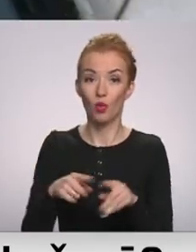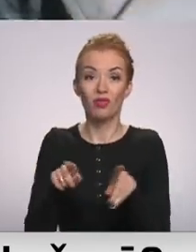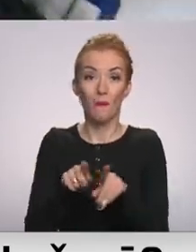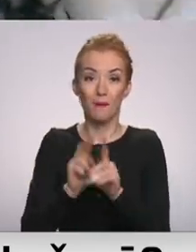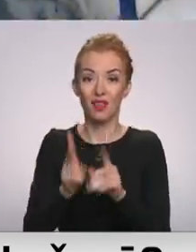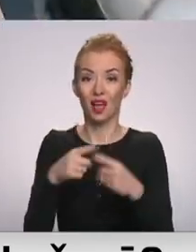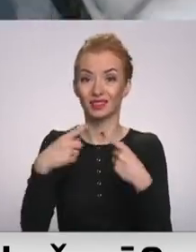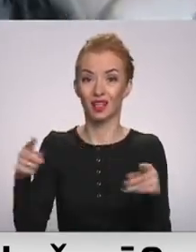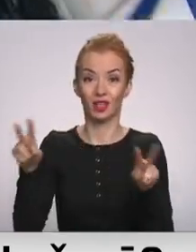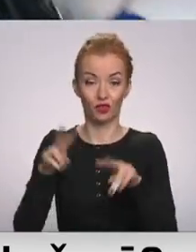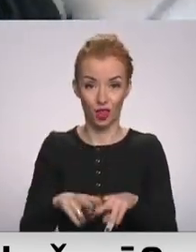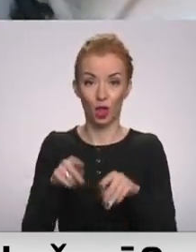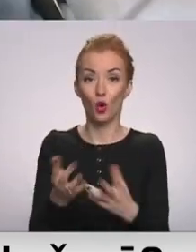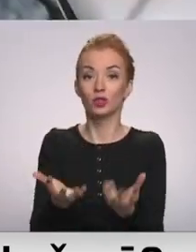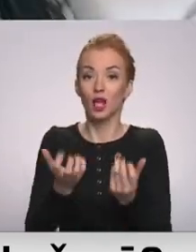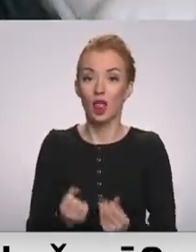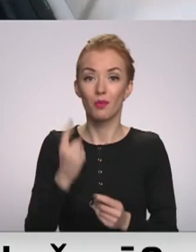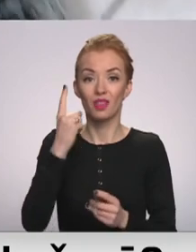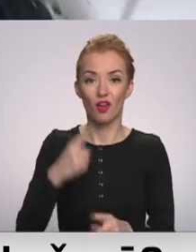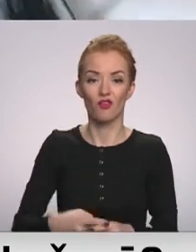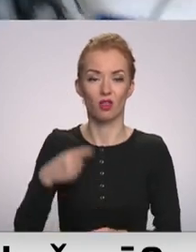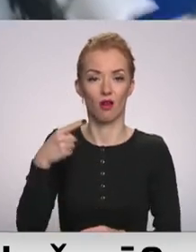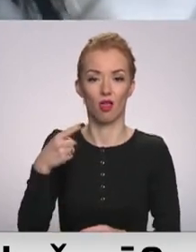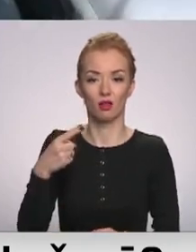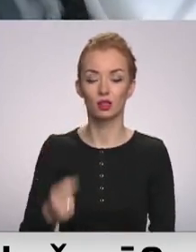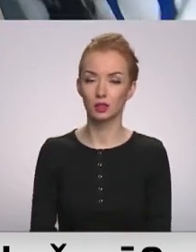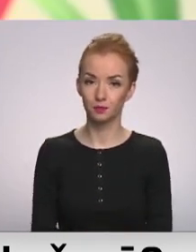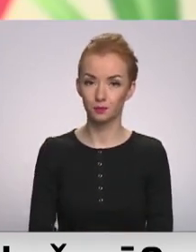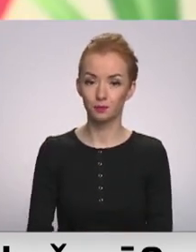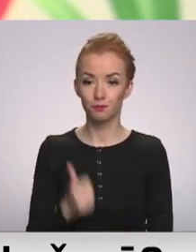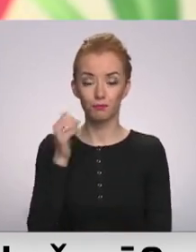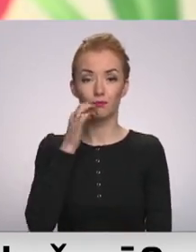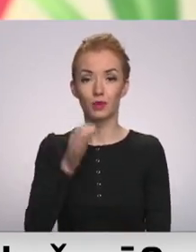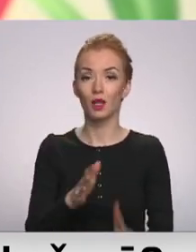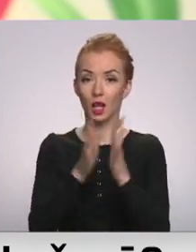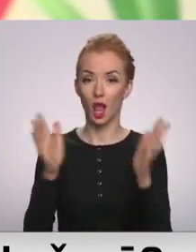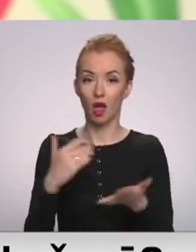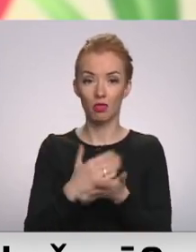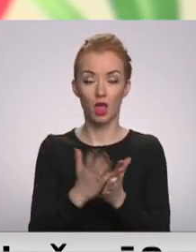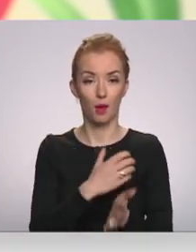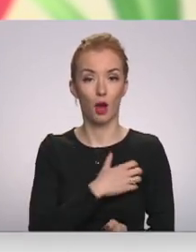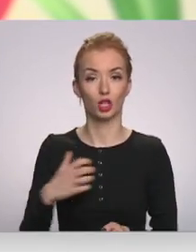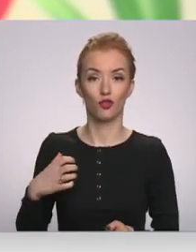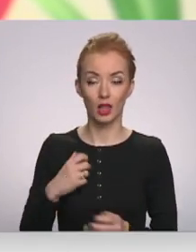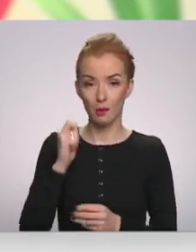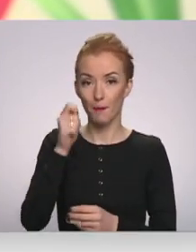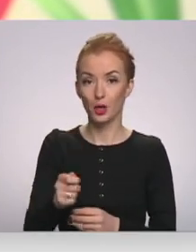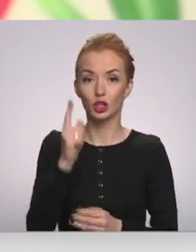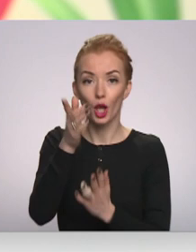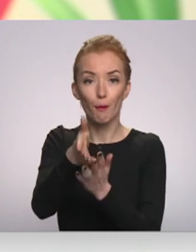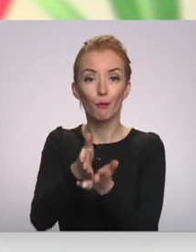kā visur citur, to var saņemt tikai vienu reizi. Lielākā daļa pašvaldības piešķir tikai pusi no